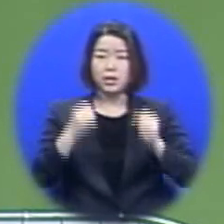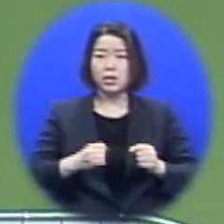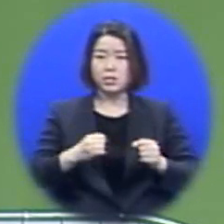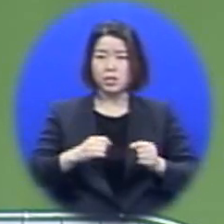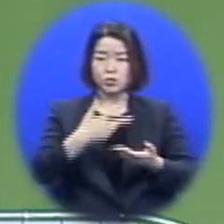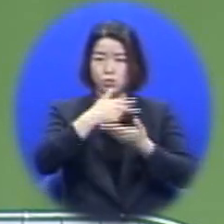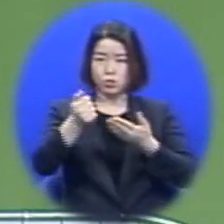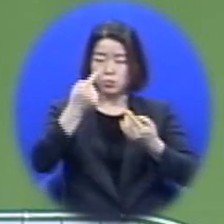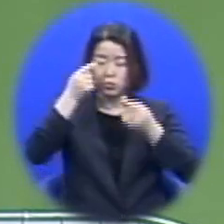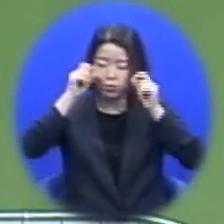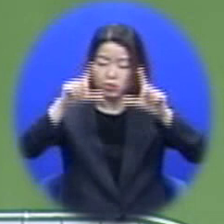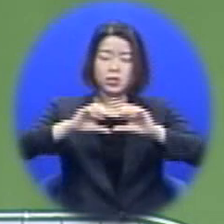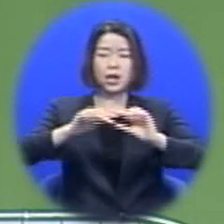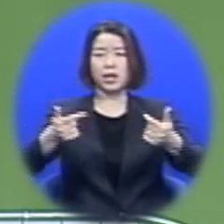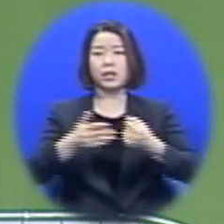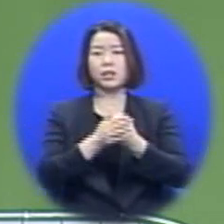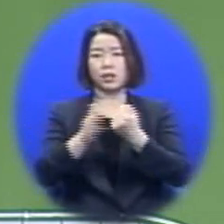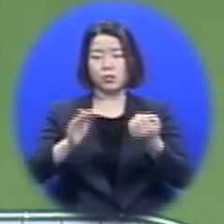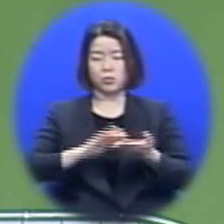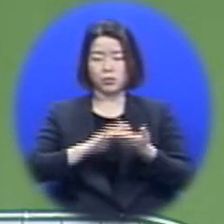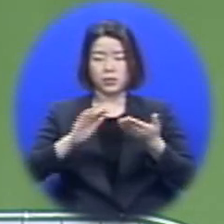그런 거예요.